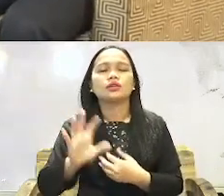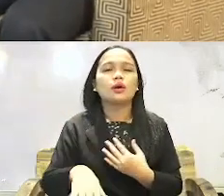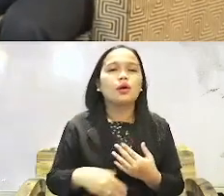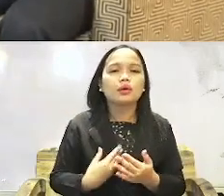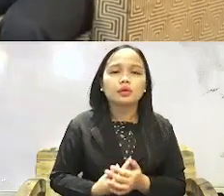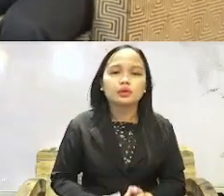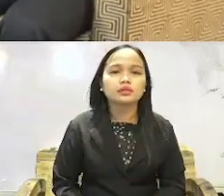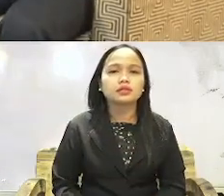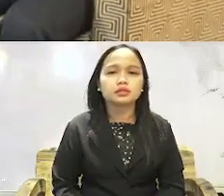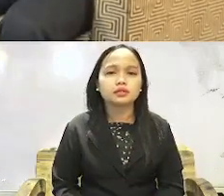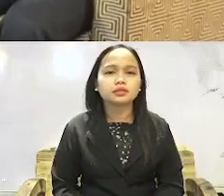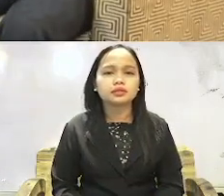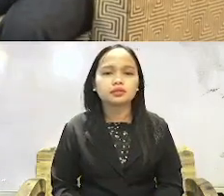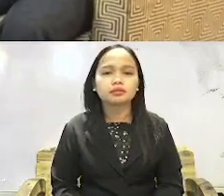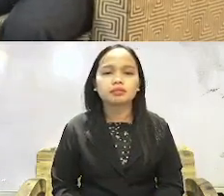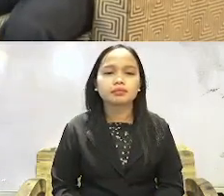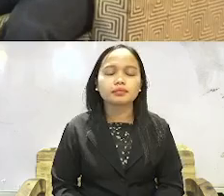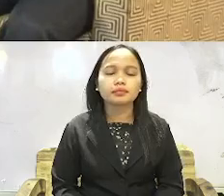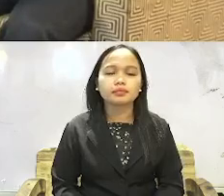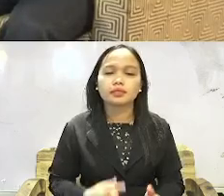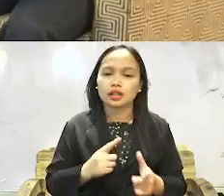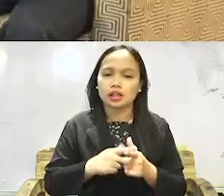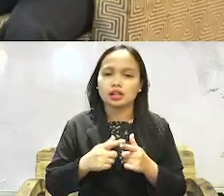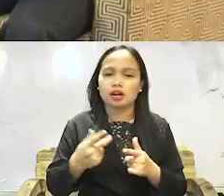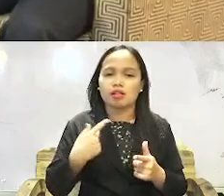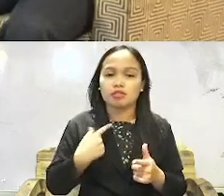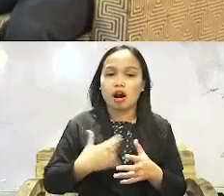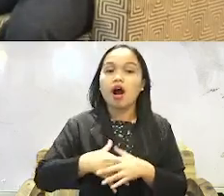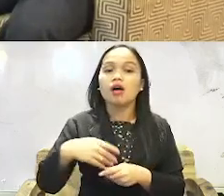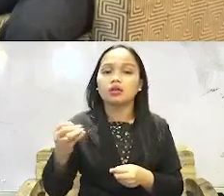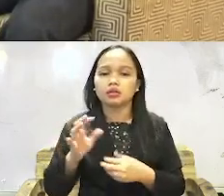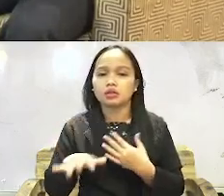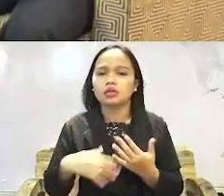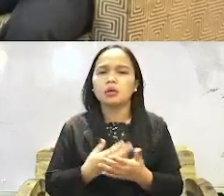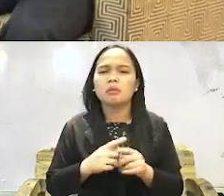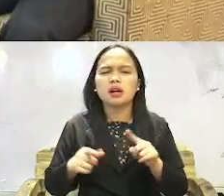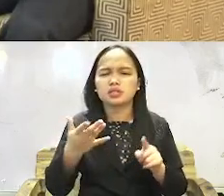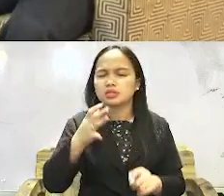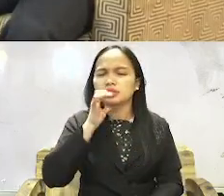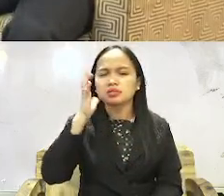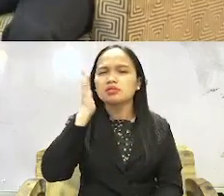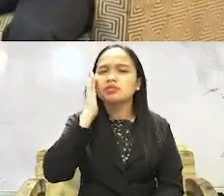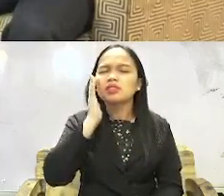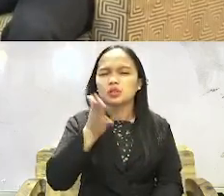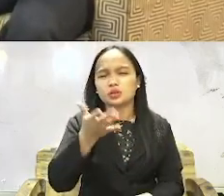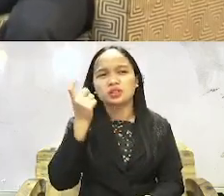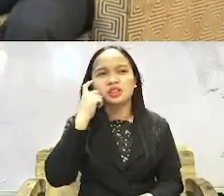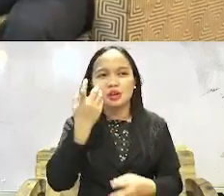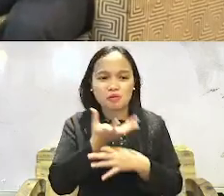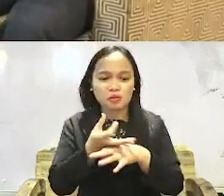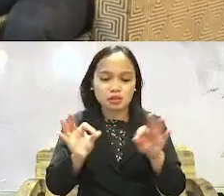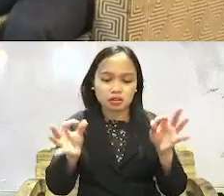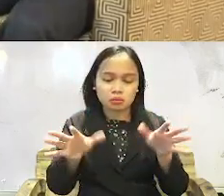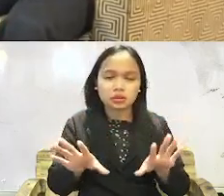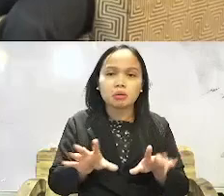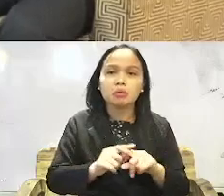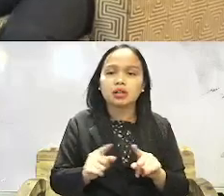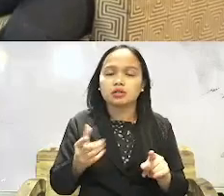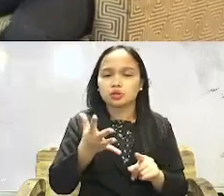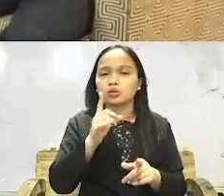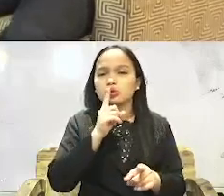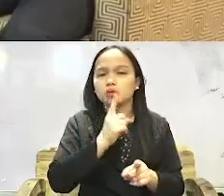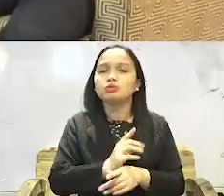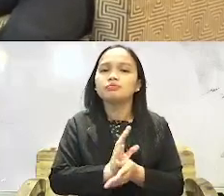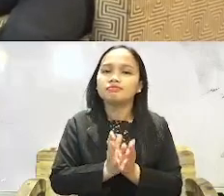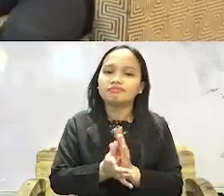Oh. Di ba? Yan, ipapasok na yun nila ngayon. Pero ang hindi nyo alam, akala nyo nakawala na kayo. Pero ang totoo niyan, biktima pa